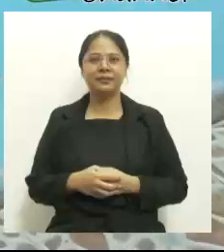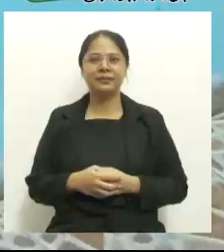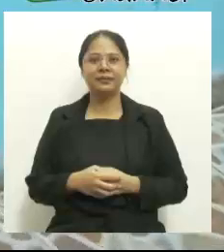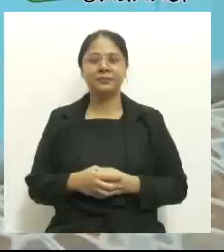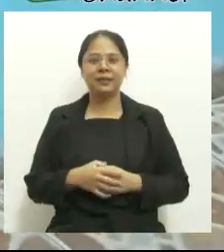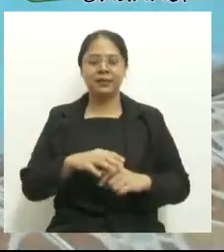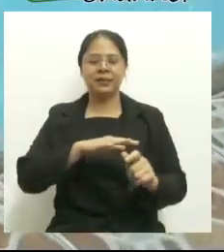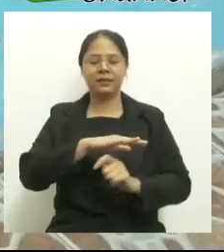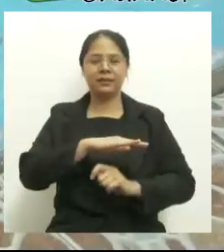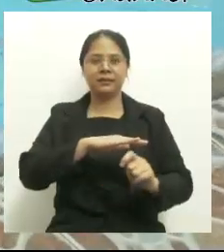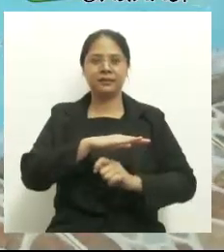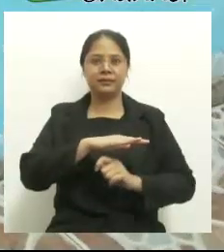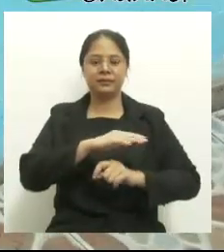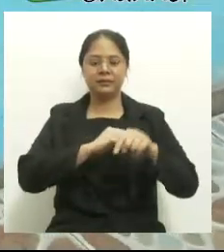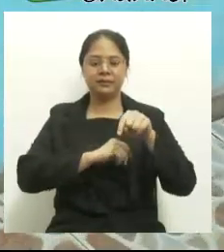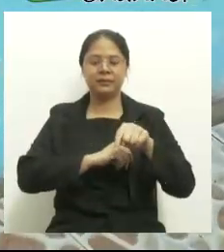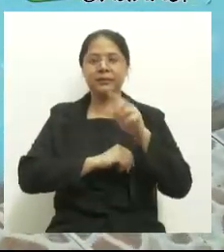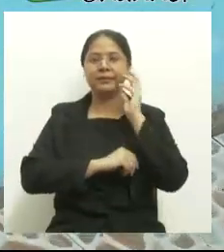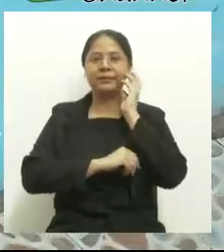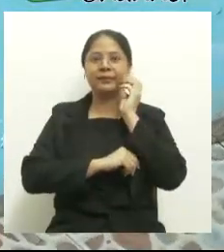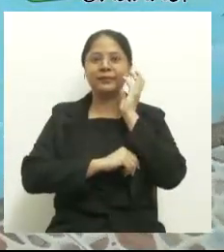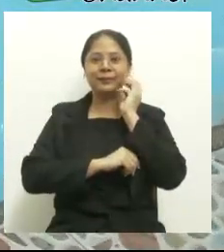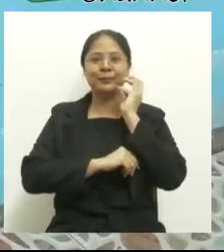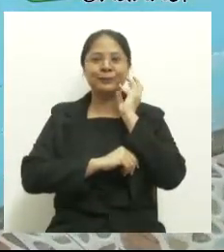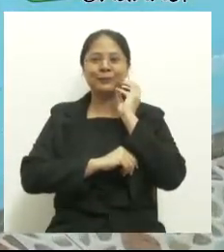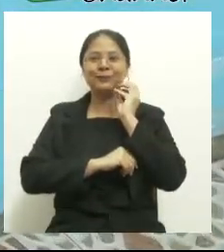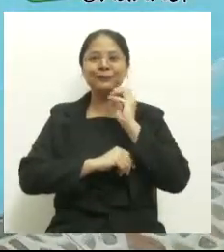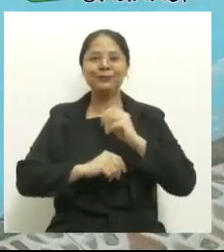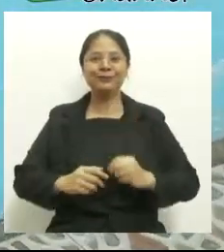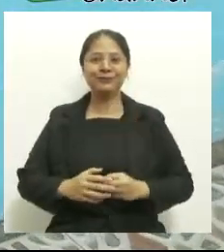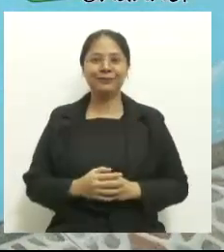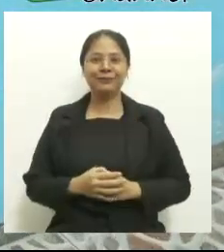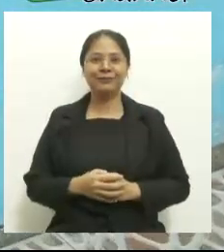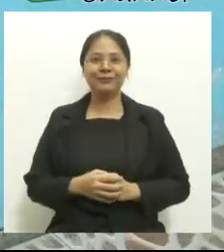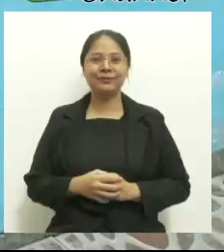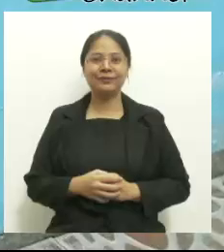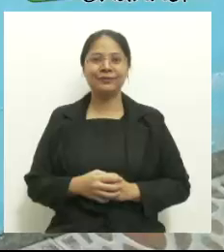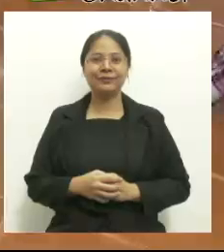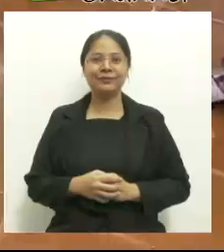อนุบาลของเขาก็น่ารักไม่เบาเลยทุกคน The guard is student so cute The